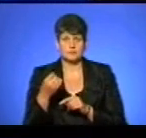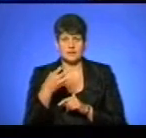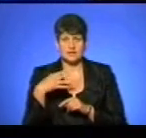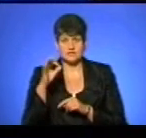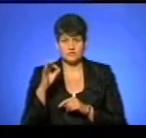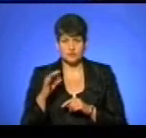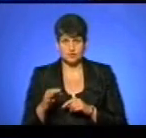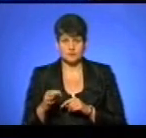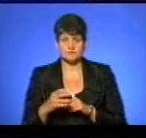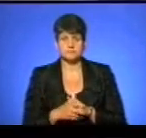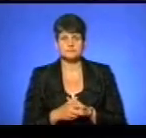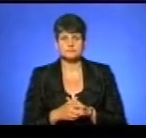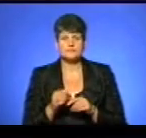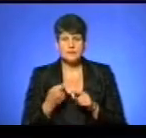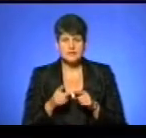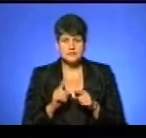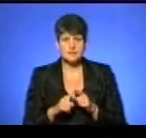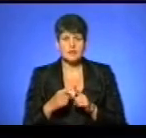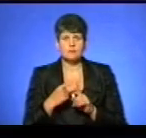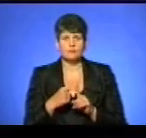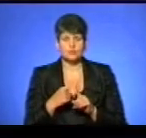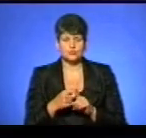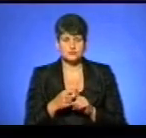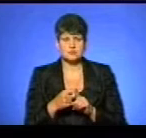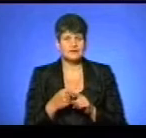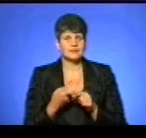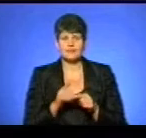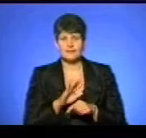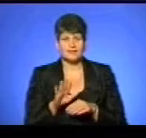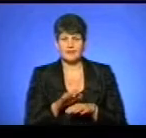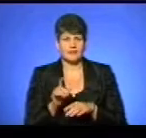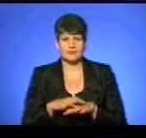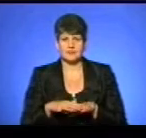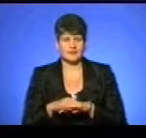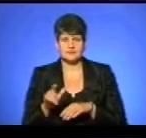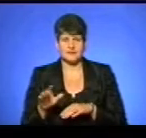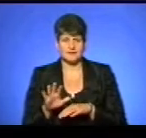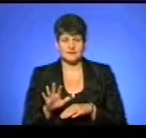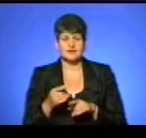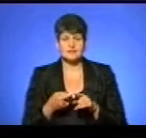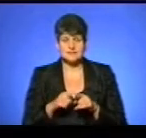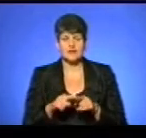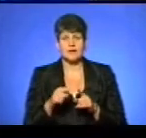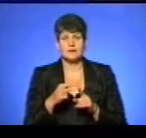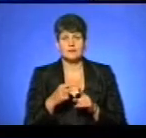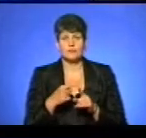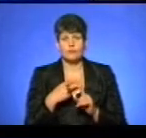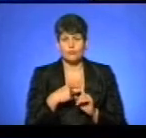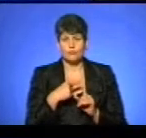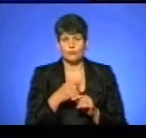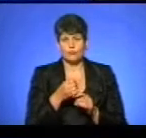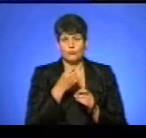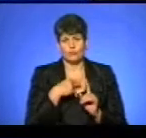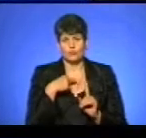15% приросту. Тобто, цей плюс якраз не за, не за рахунок населення, ні, а за рахунок... це плюс основний, це завдячуючи за те,